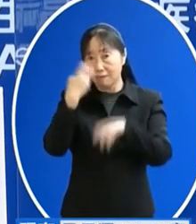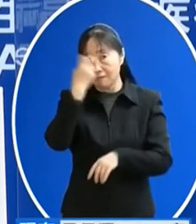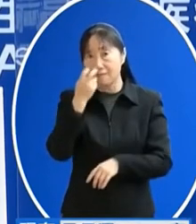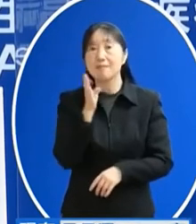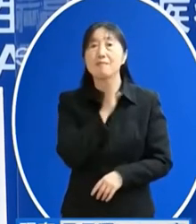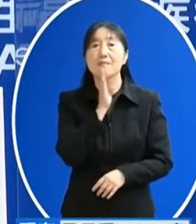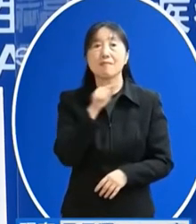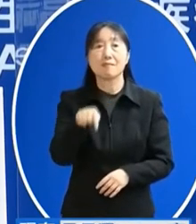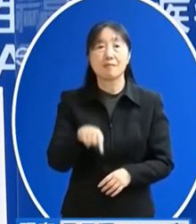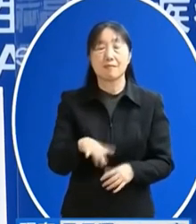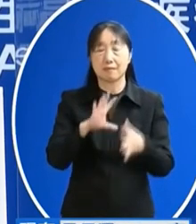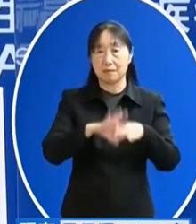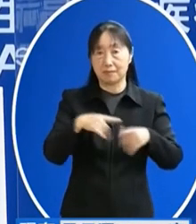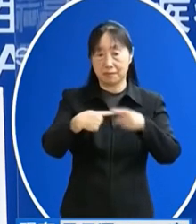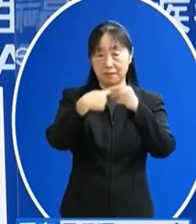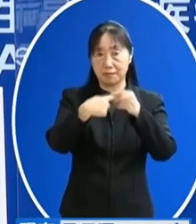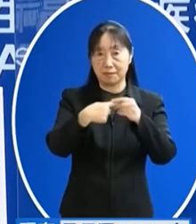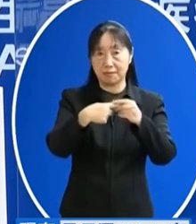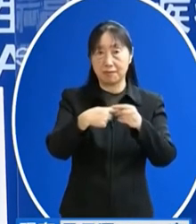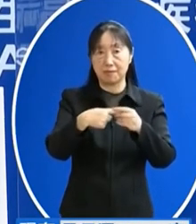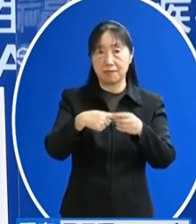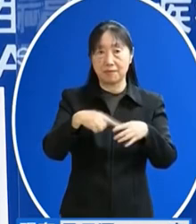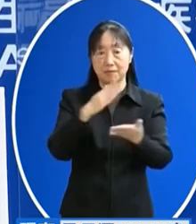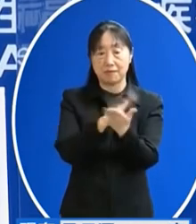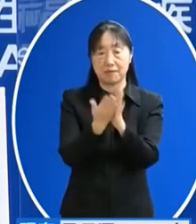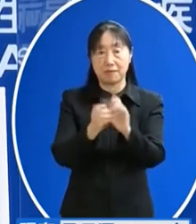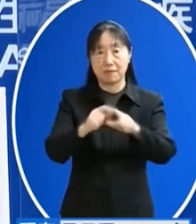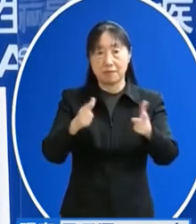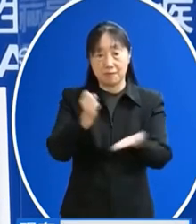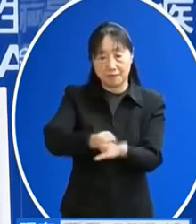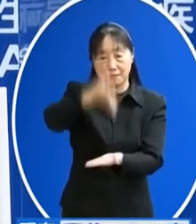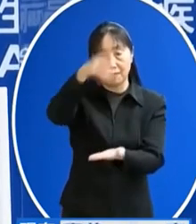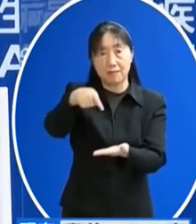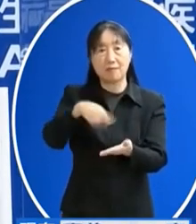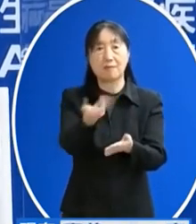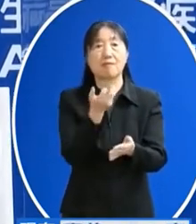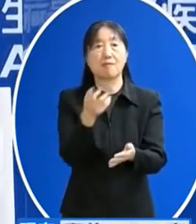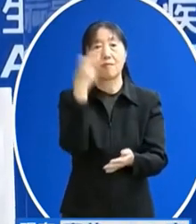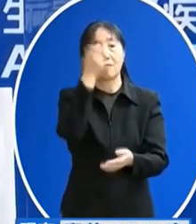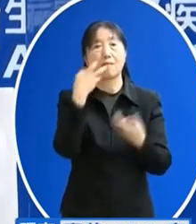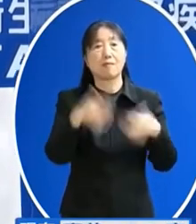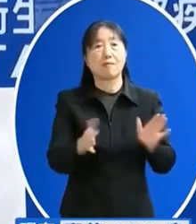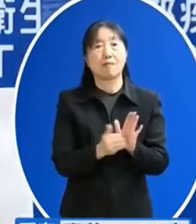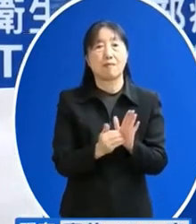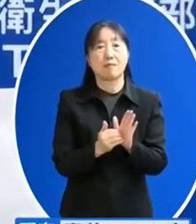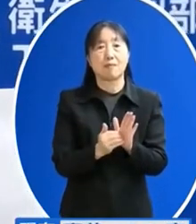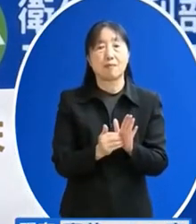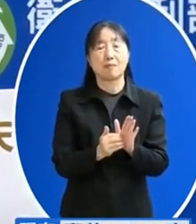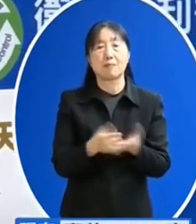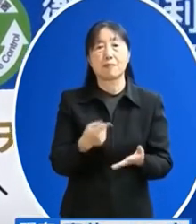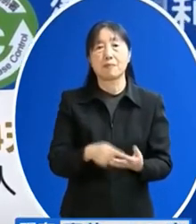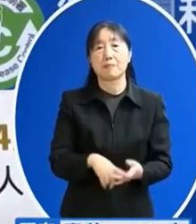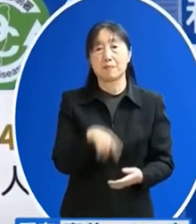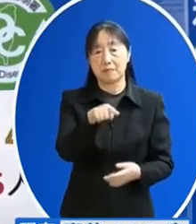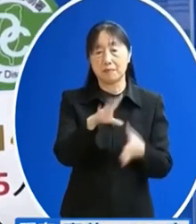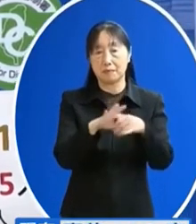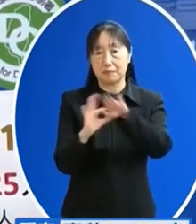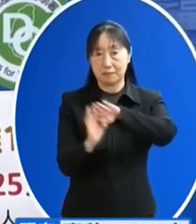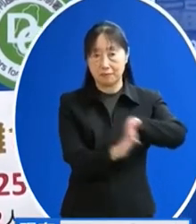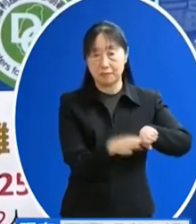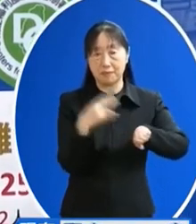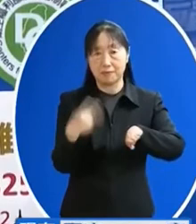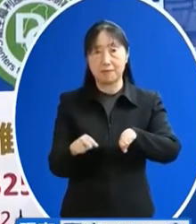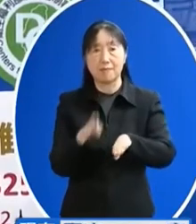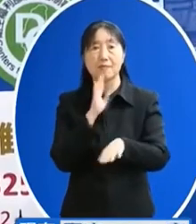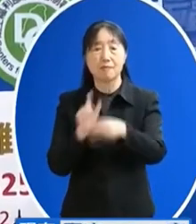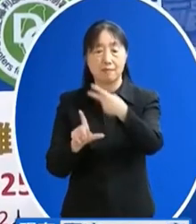含第一个就是我们综合大楼才刚刚采过这边大概有321人那样子，那还有一